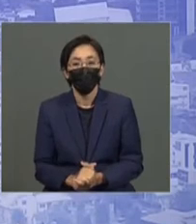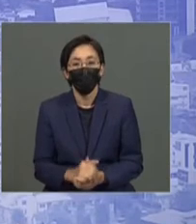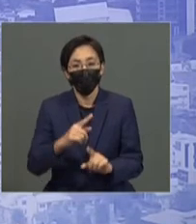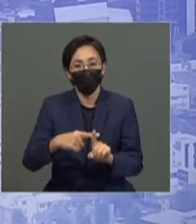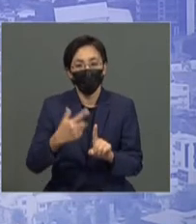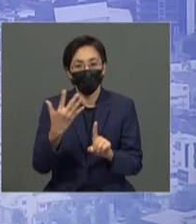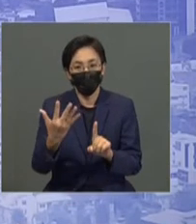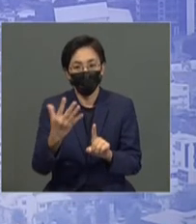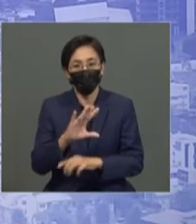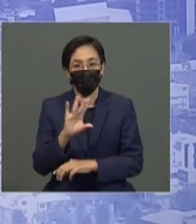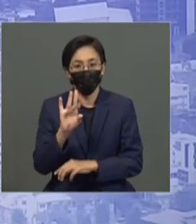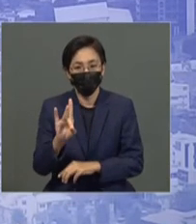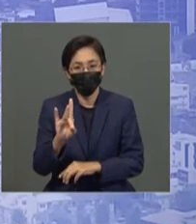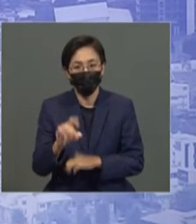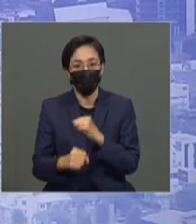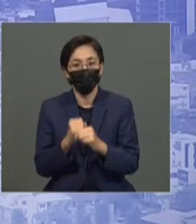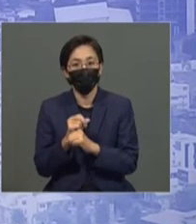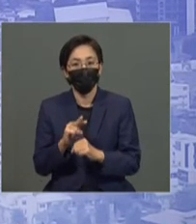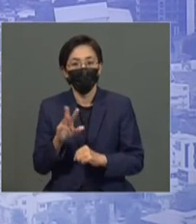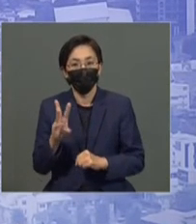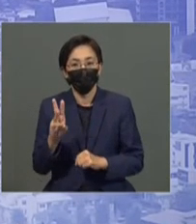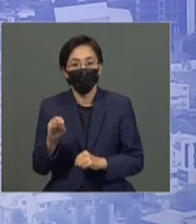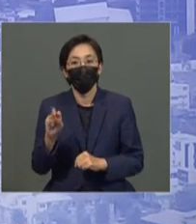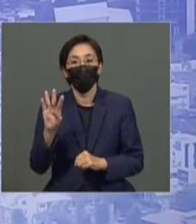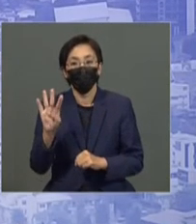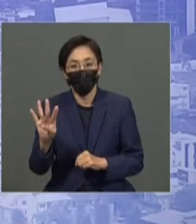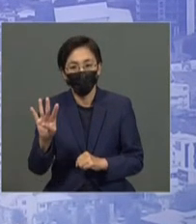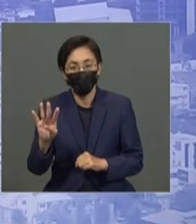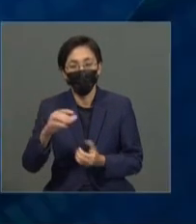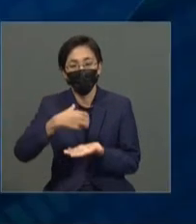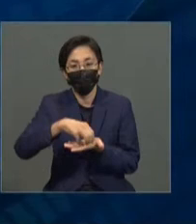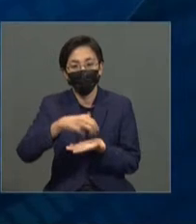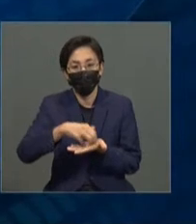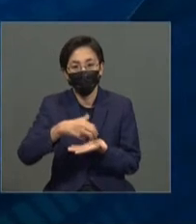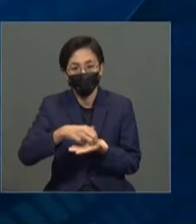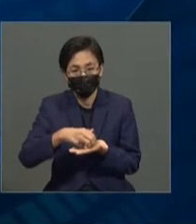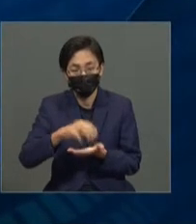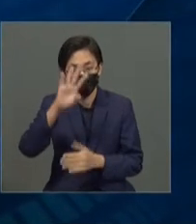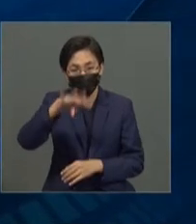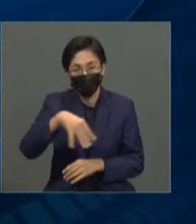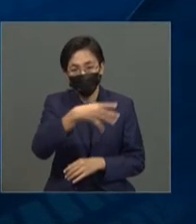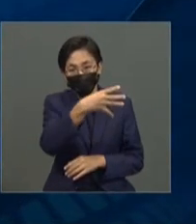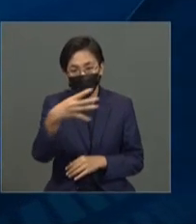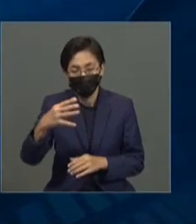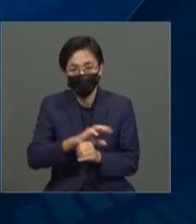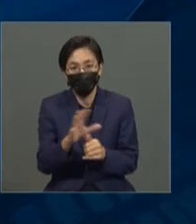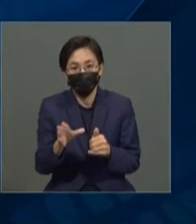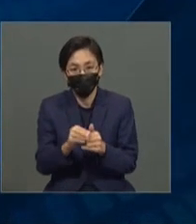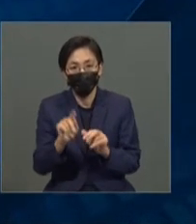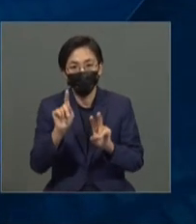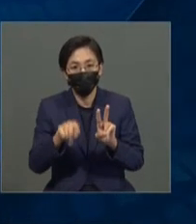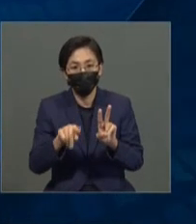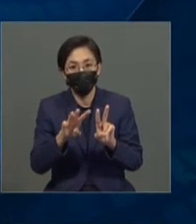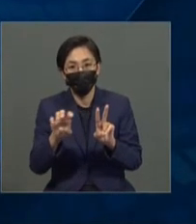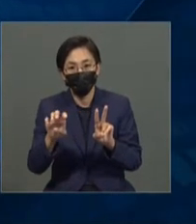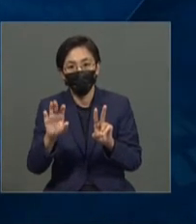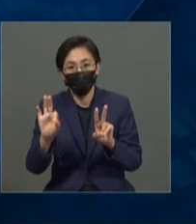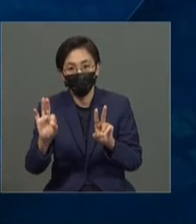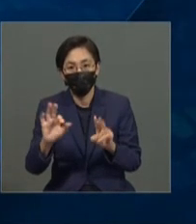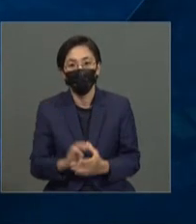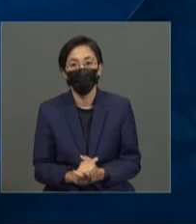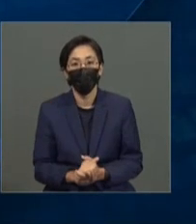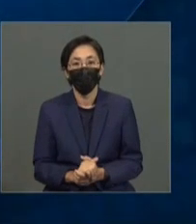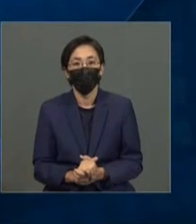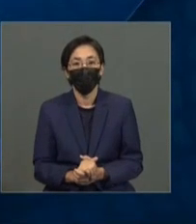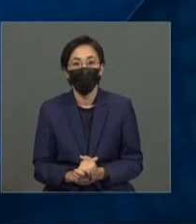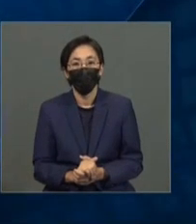ษภาคม2564ที่รายงานตัวเลขรวมเนี่ยนะคะผู้ติดเชื้อ 2,409 รายพบ